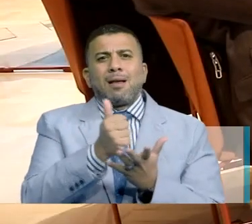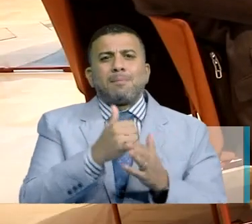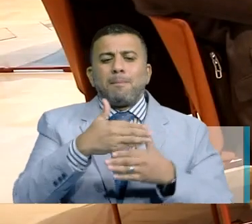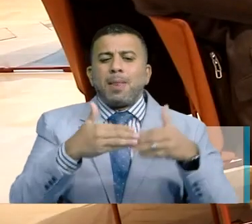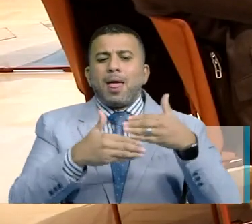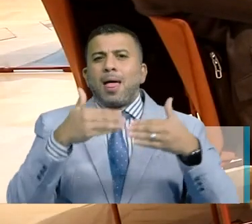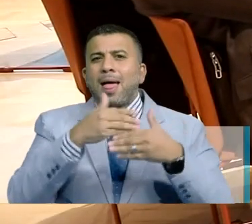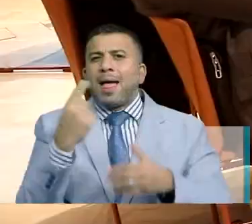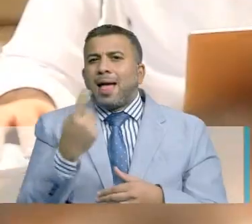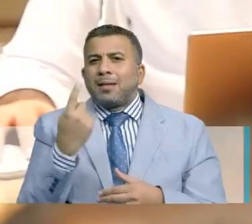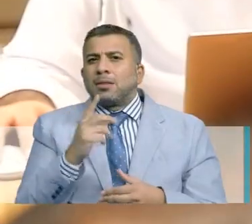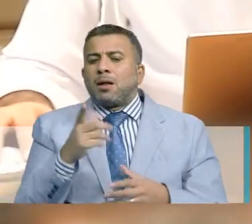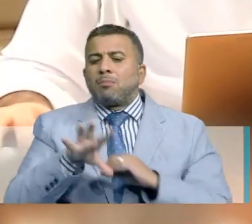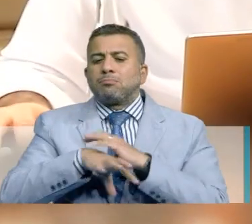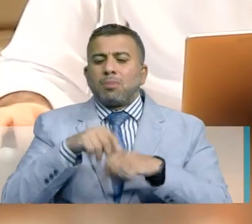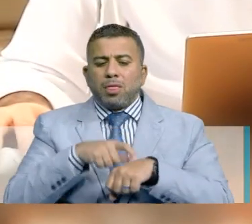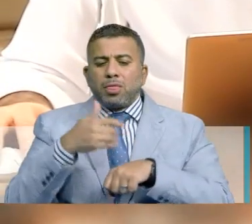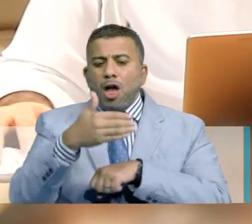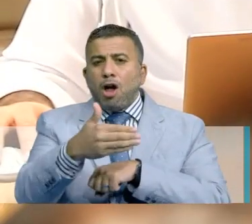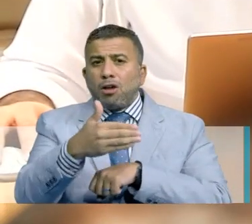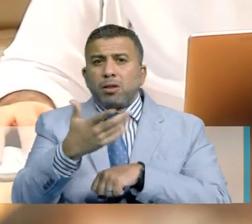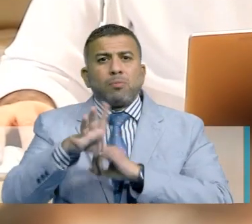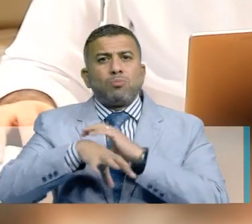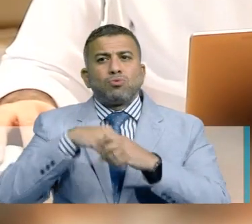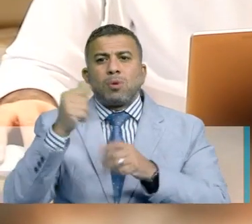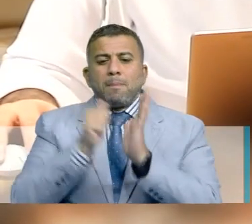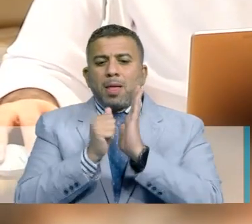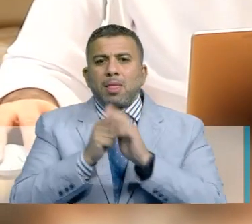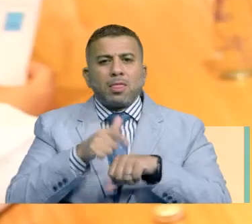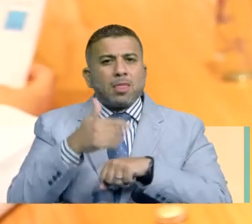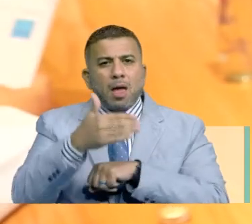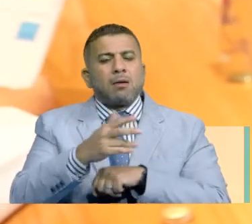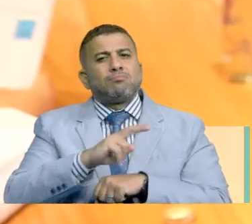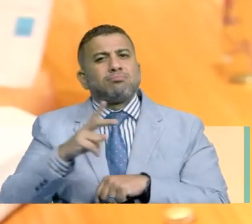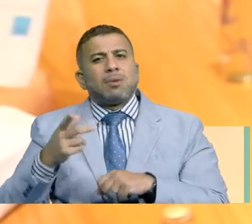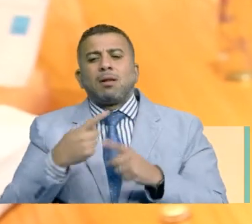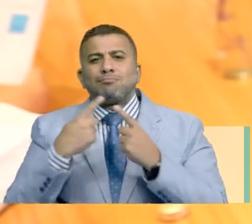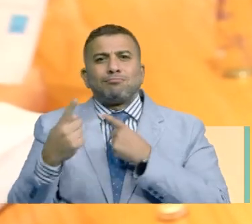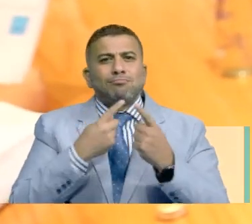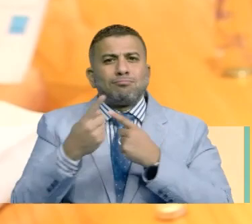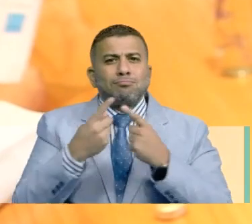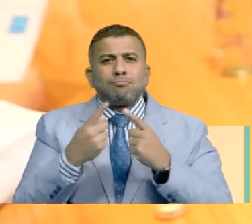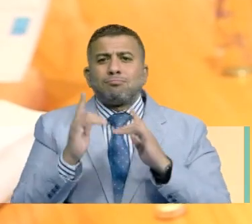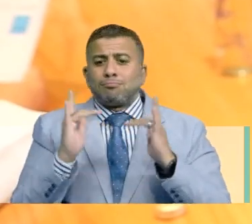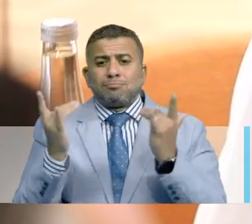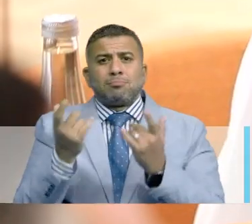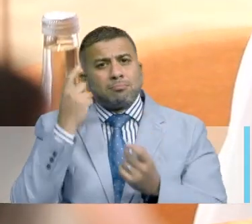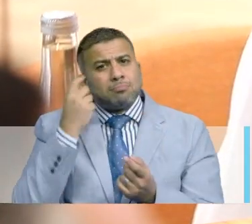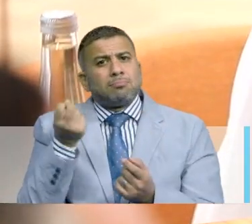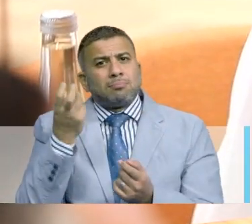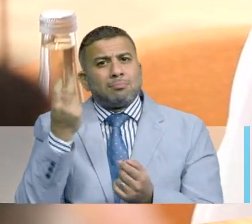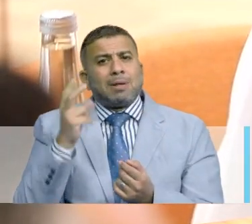التقليديه واتاخر المشاريع عن موعدها المحدد وغيرها اسفرت الجلسه عن عاده مقترحات